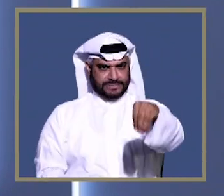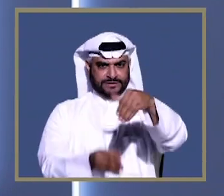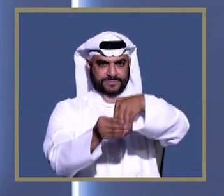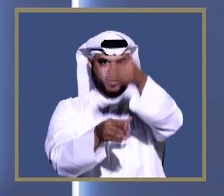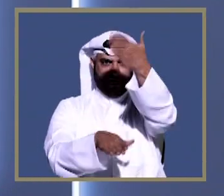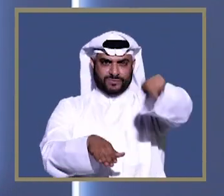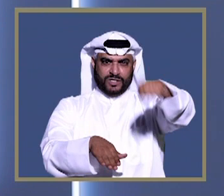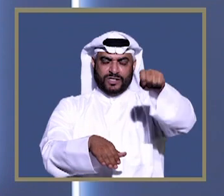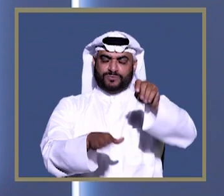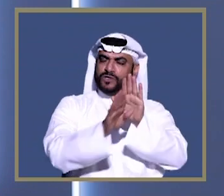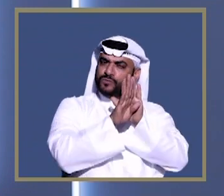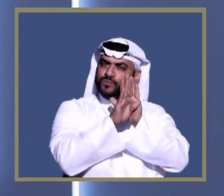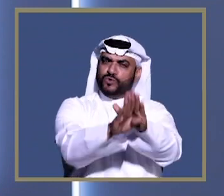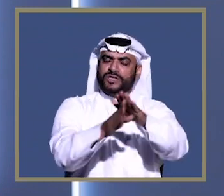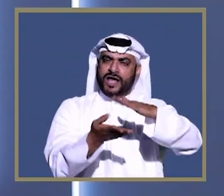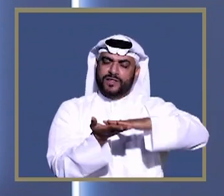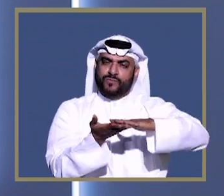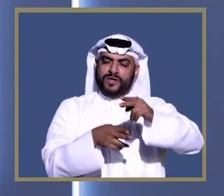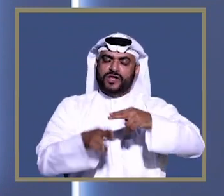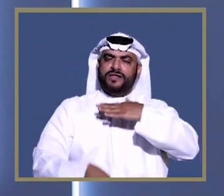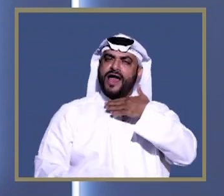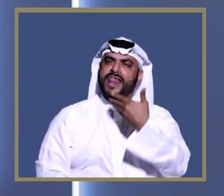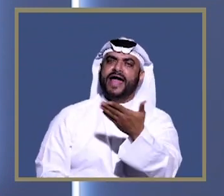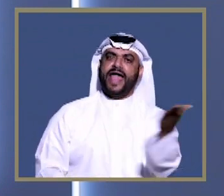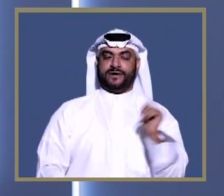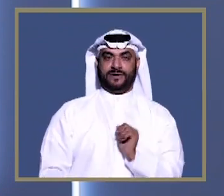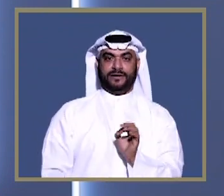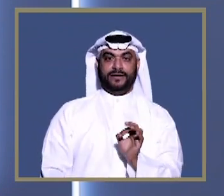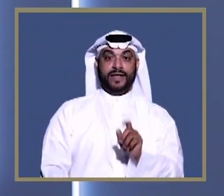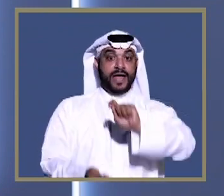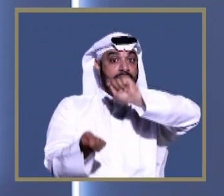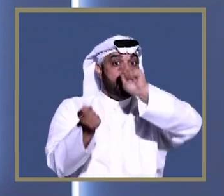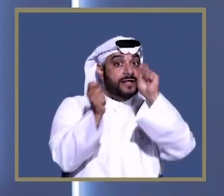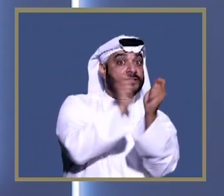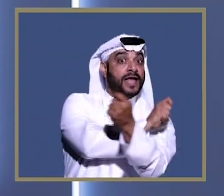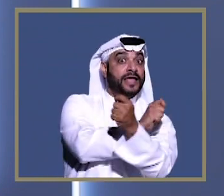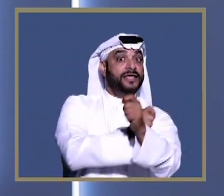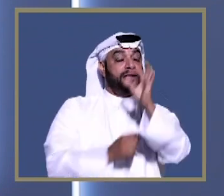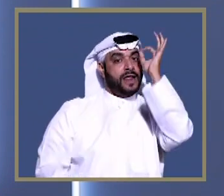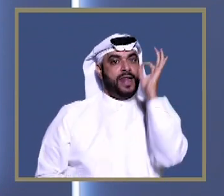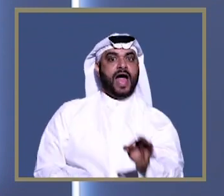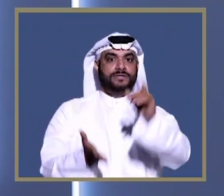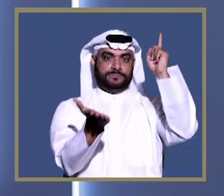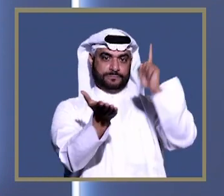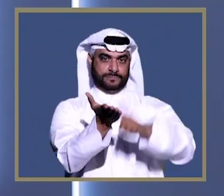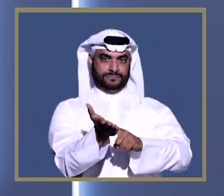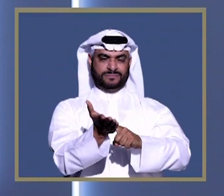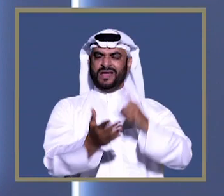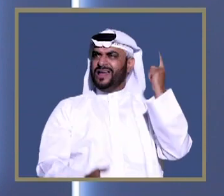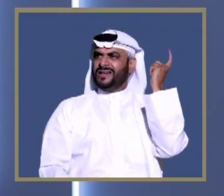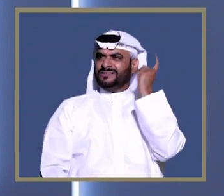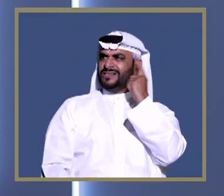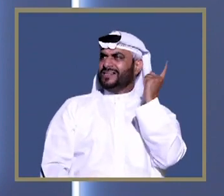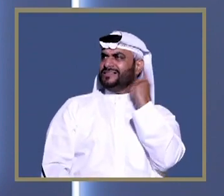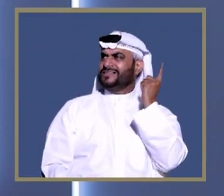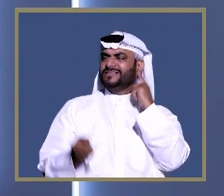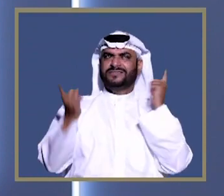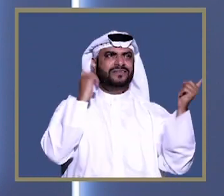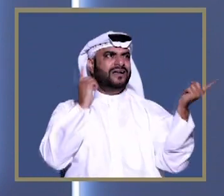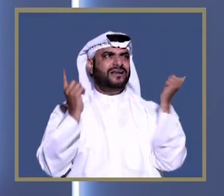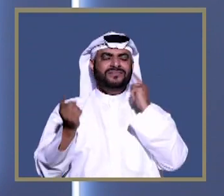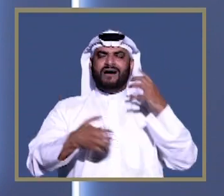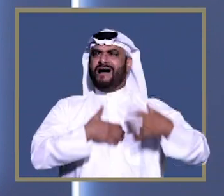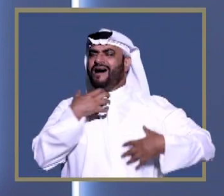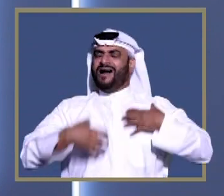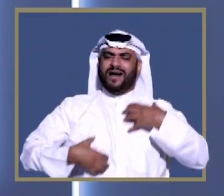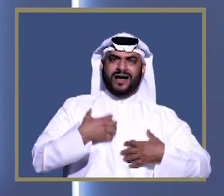أنه متأملين فيهم خير. التغيير واجب. نسمع حالة التنمر عند الكثير من الناس،